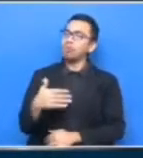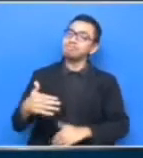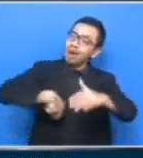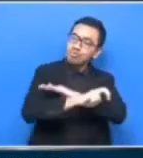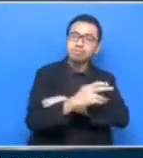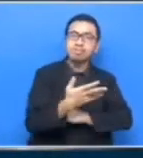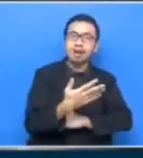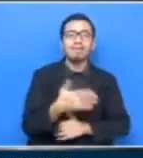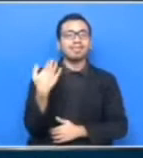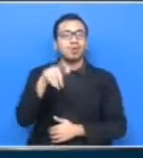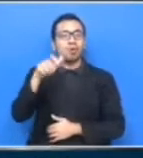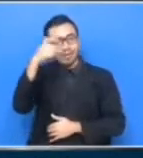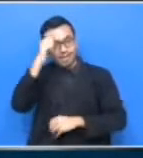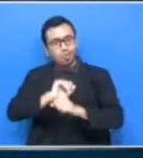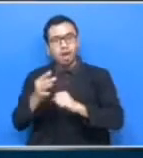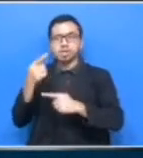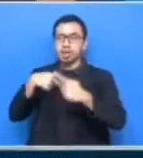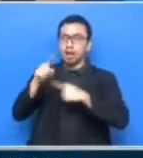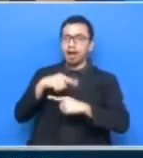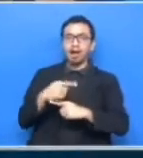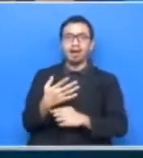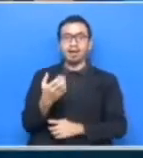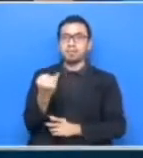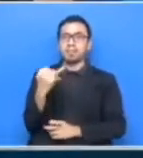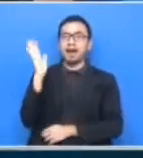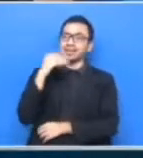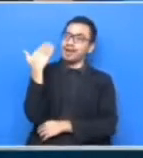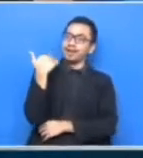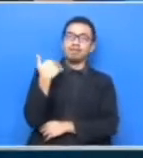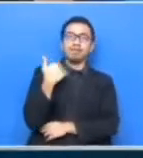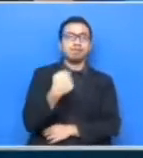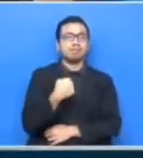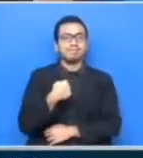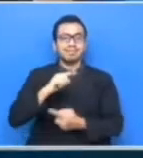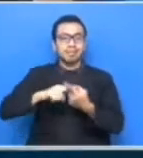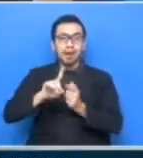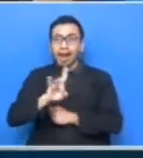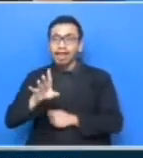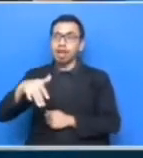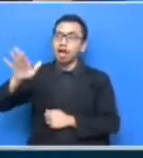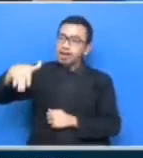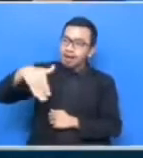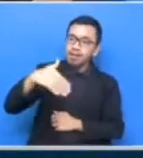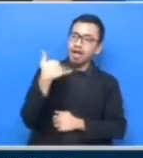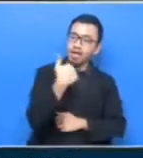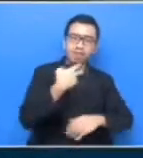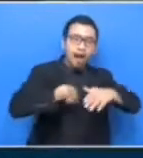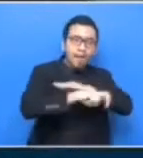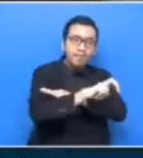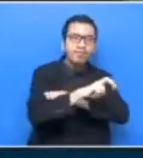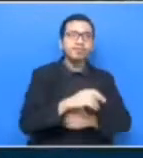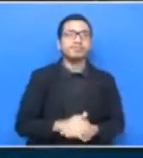saya bahwa memang Beberapa hari lalu sudah mengajak kami teman-teman yang semprot sudah dirawat itu untuk naikkan rumah